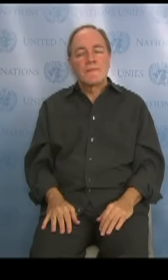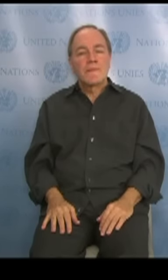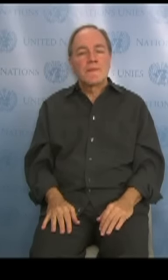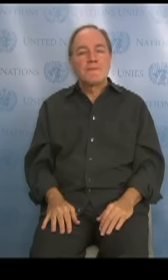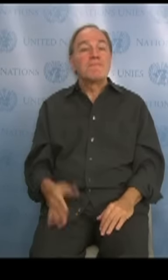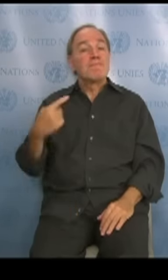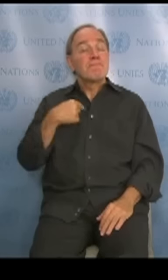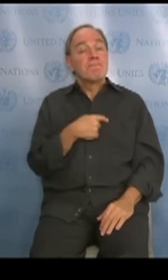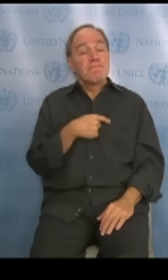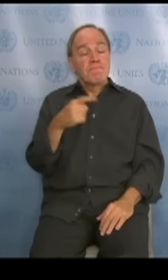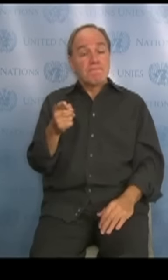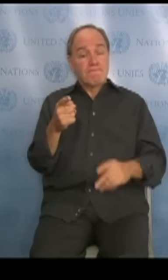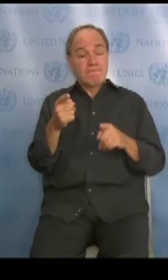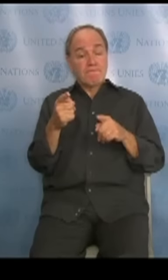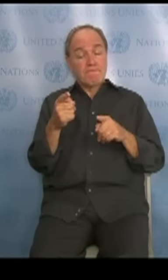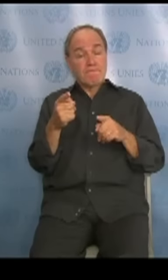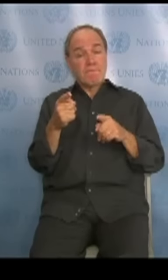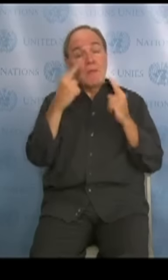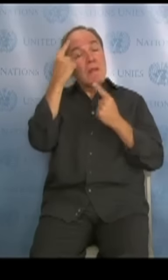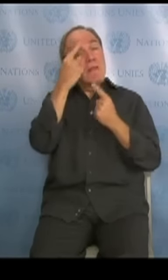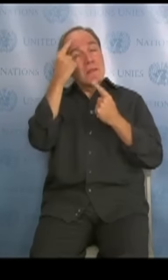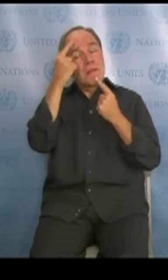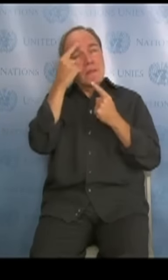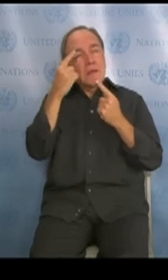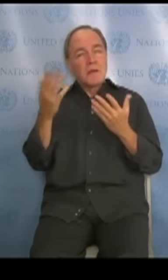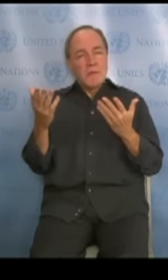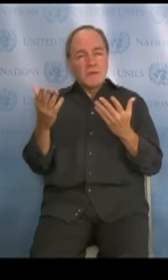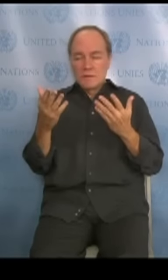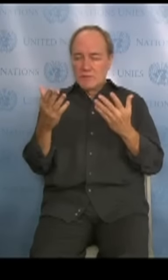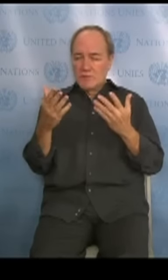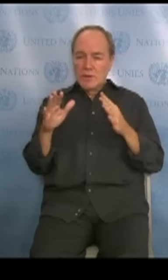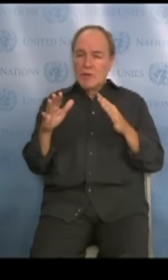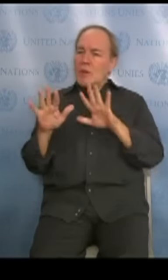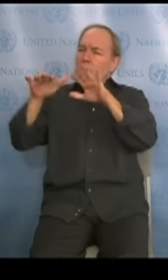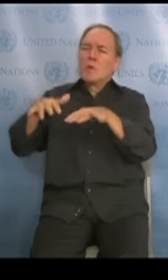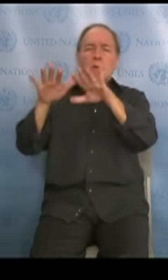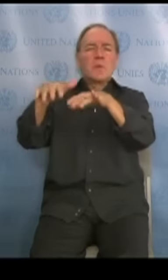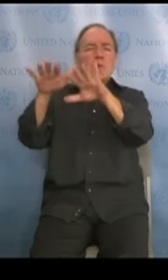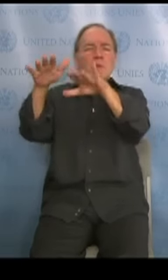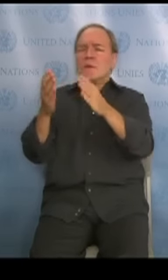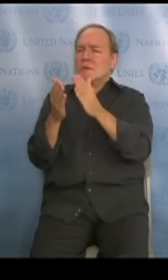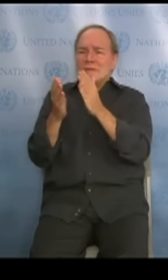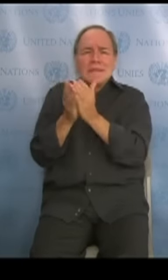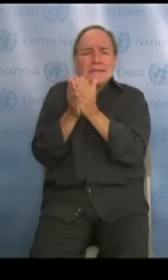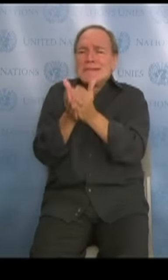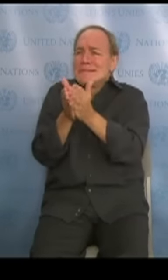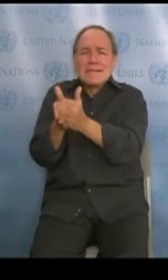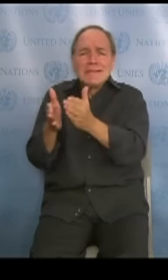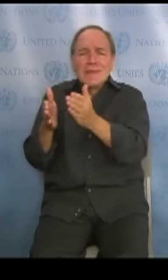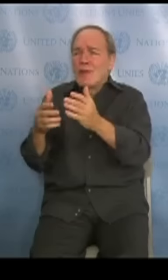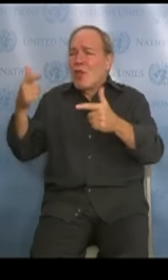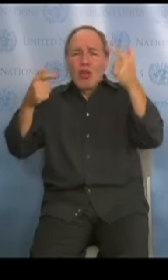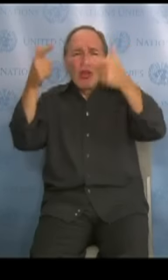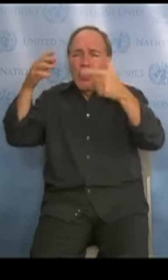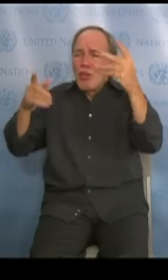coûte à nos économies, ainsi que les risques environnementaux majeurs qui planent sur nos espaces marins, une